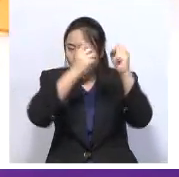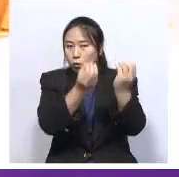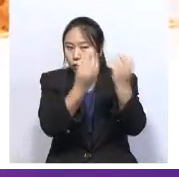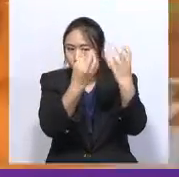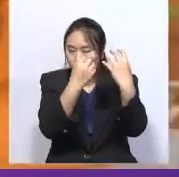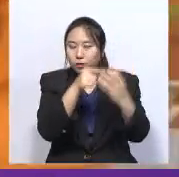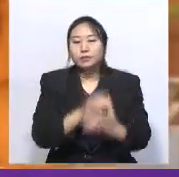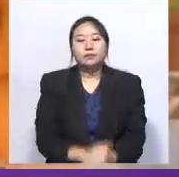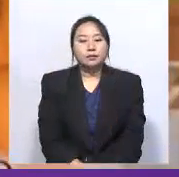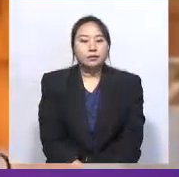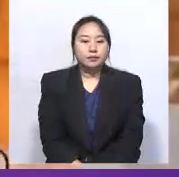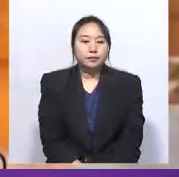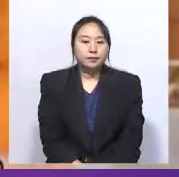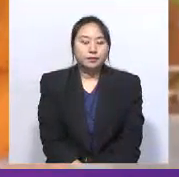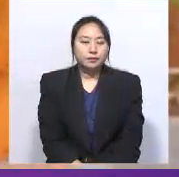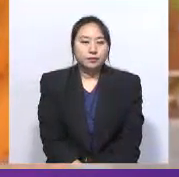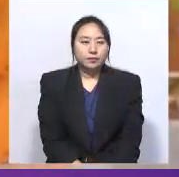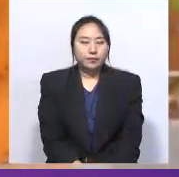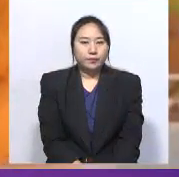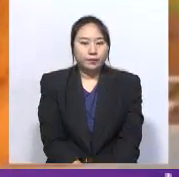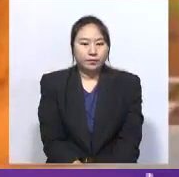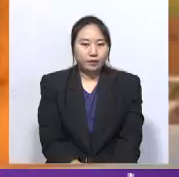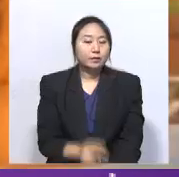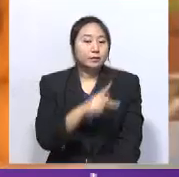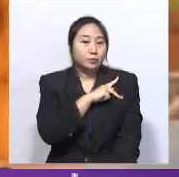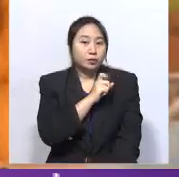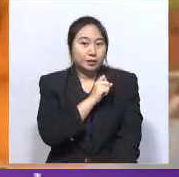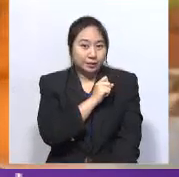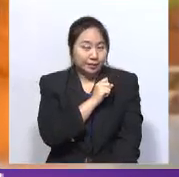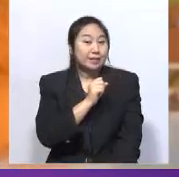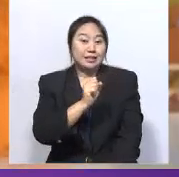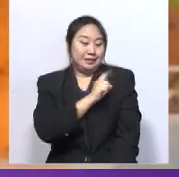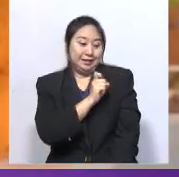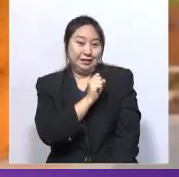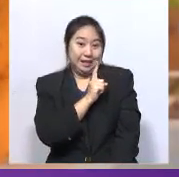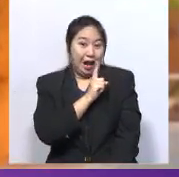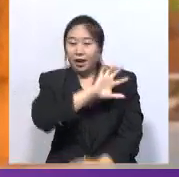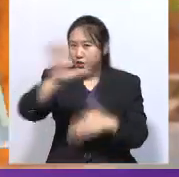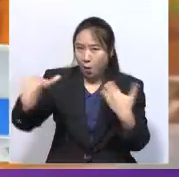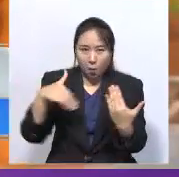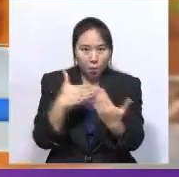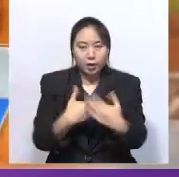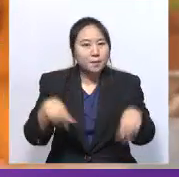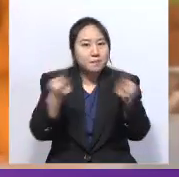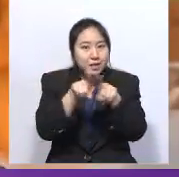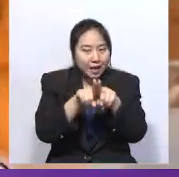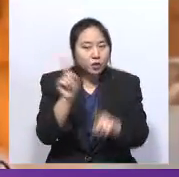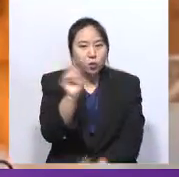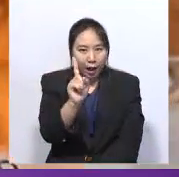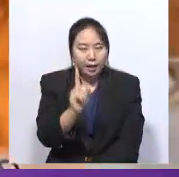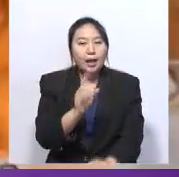ครับ สิ่งที่ทุกศาสนามีเหมือนกันนะครับคือประสงค์จะให้ทุกคนทำความ